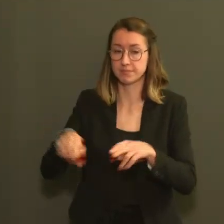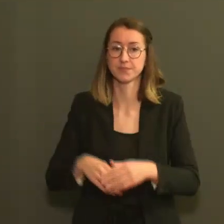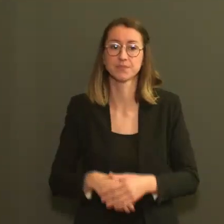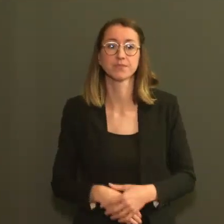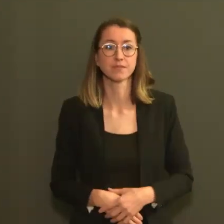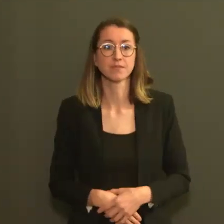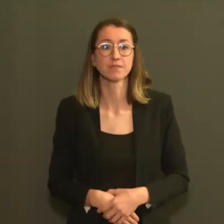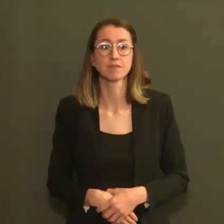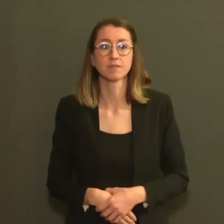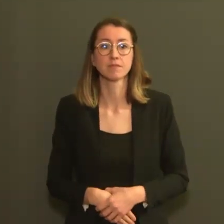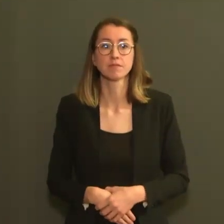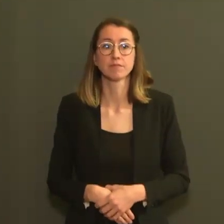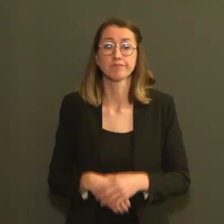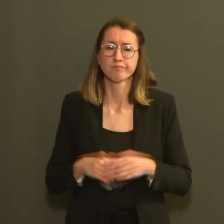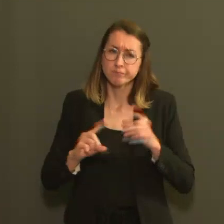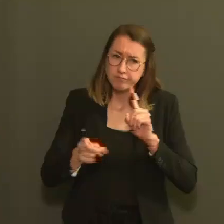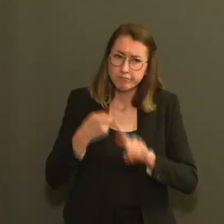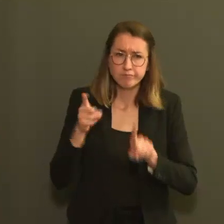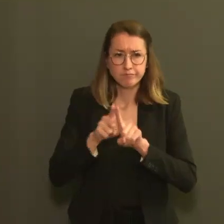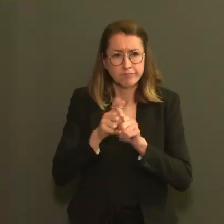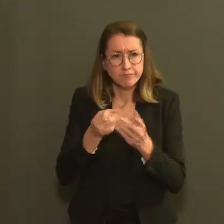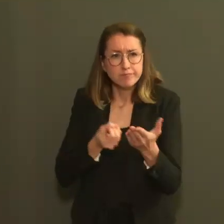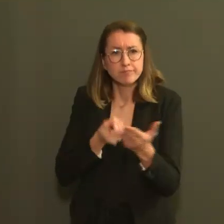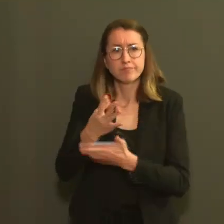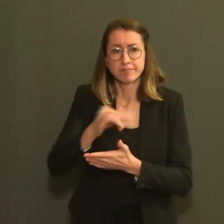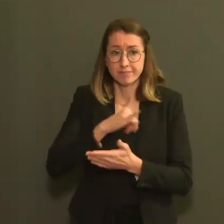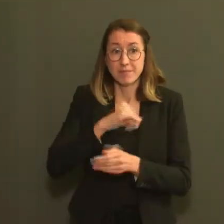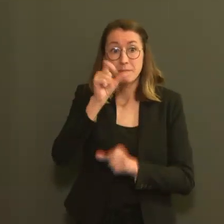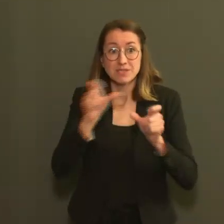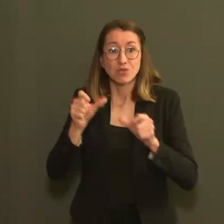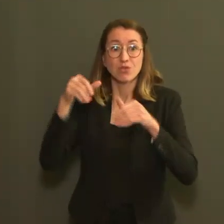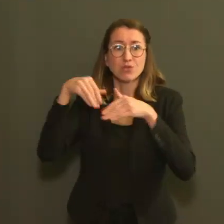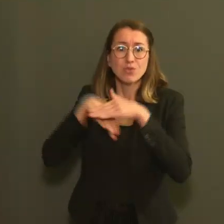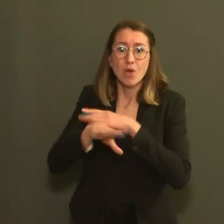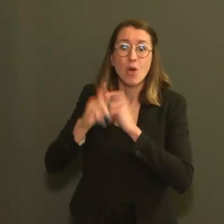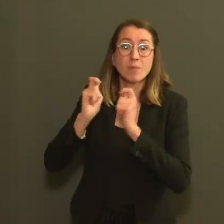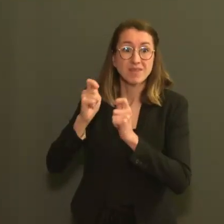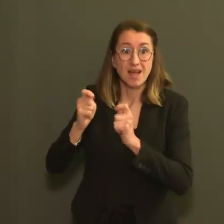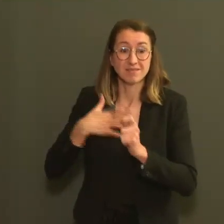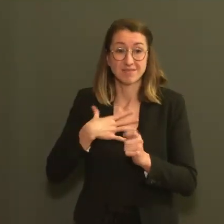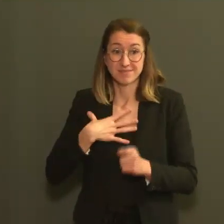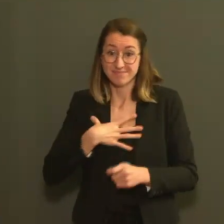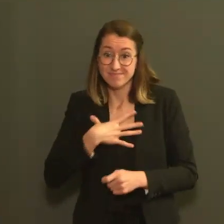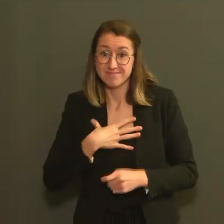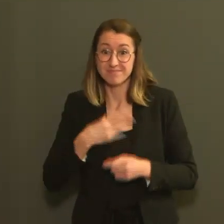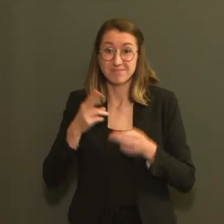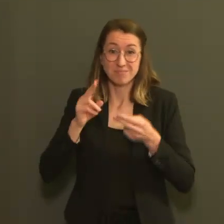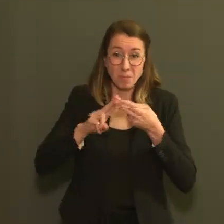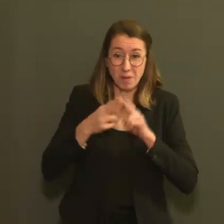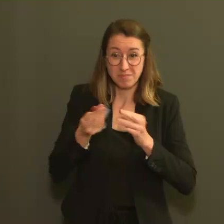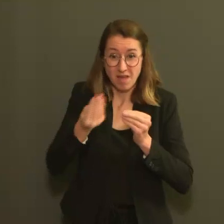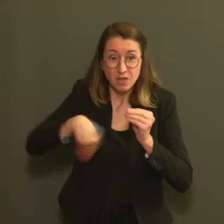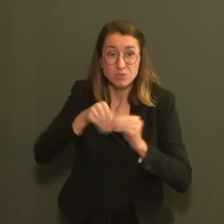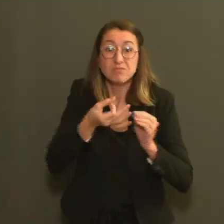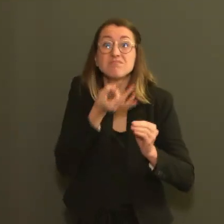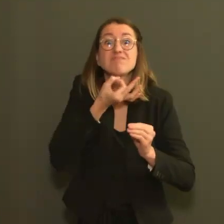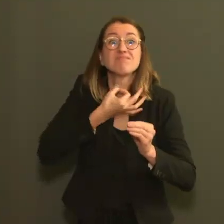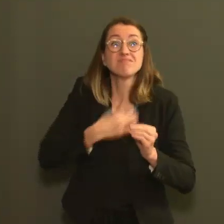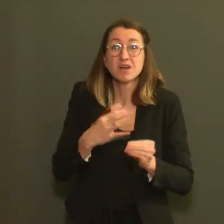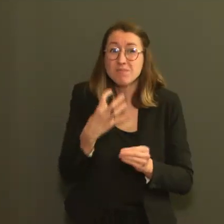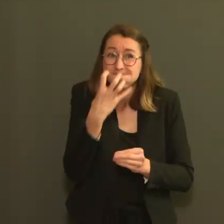le nombre de patients en réanimation double tous les 12 jours. Nous avions parlé d'une potentialité